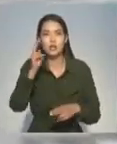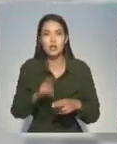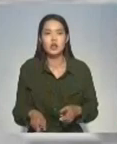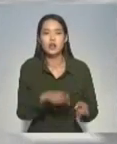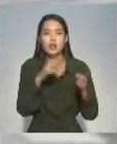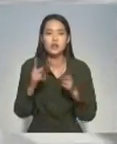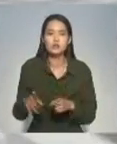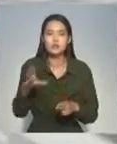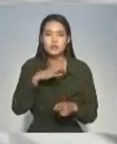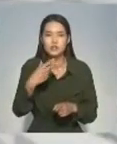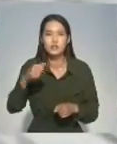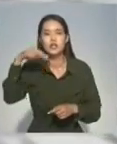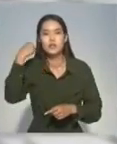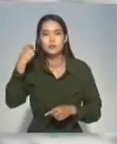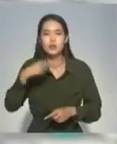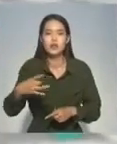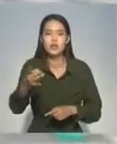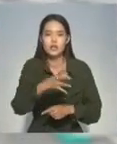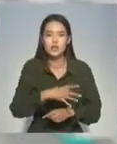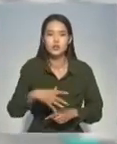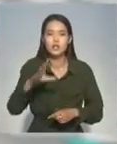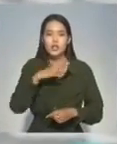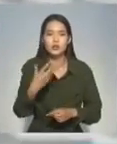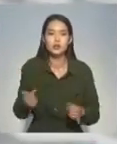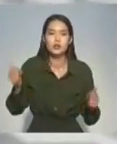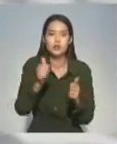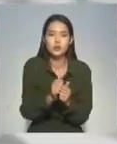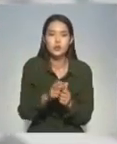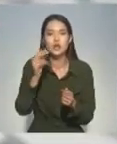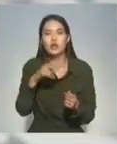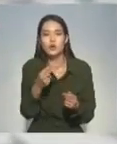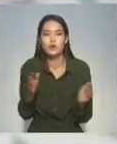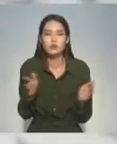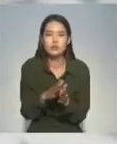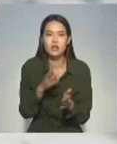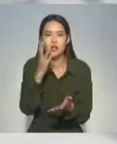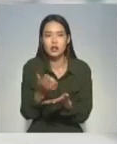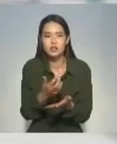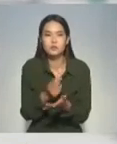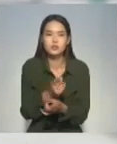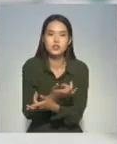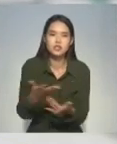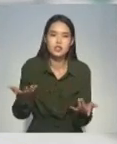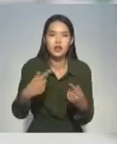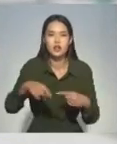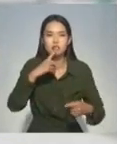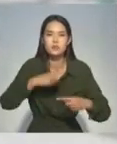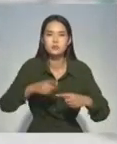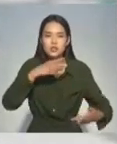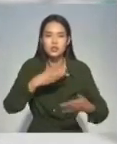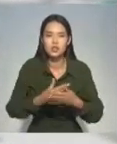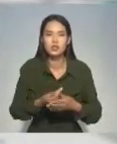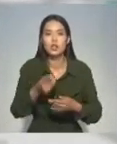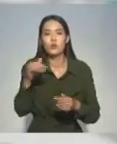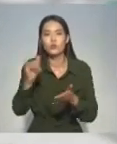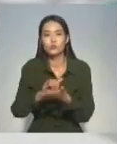от суперпрезидентской к президентской республике. Введен запрет на членство в какой-либо партии для президента страны и запрет на занятие государственных постов и